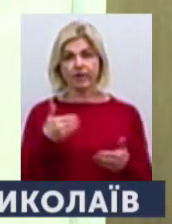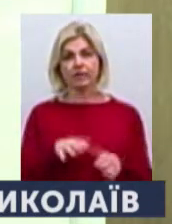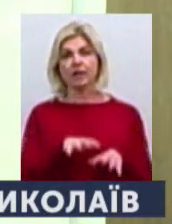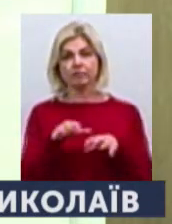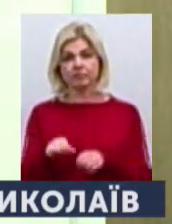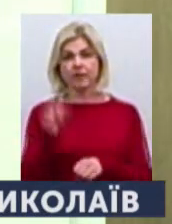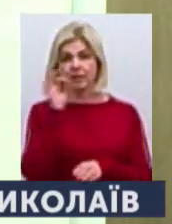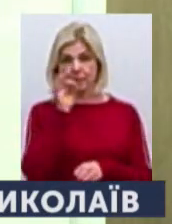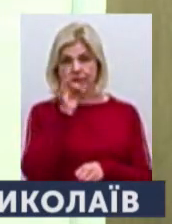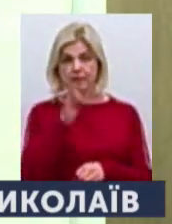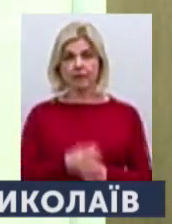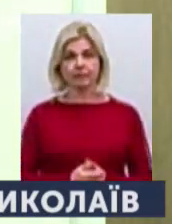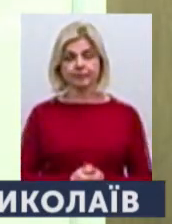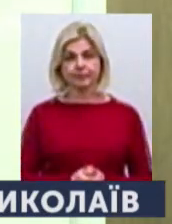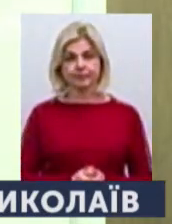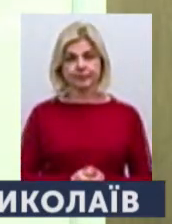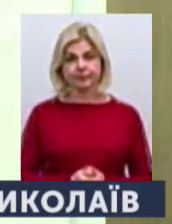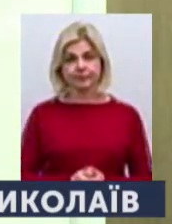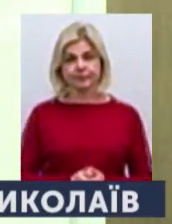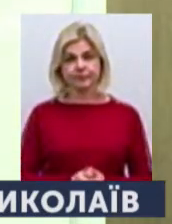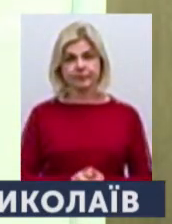загарбників німецьких.